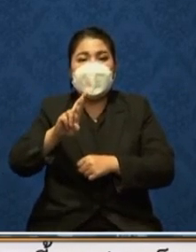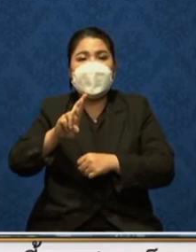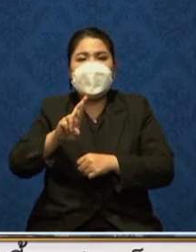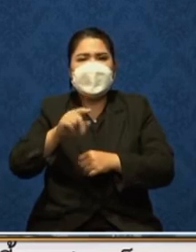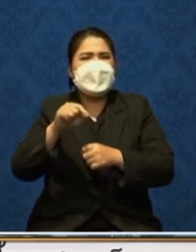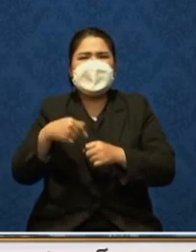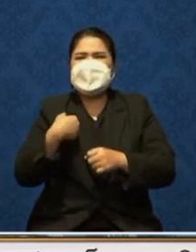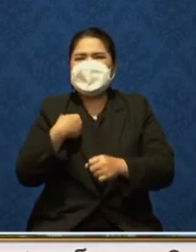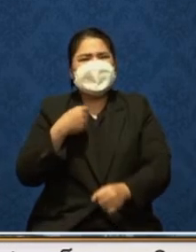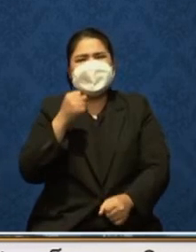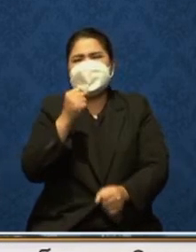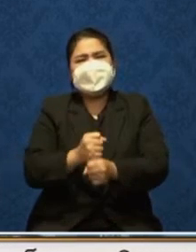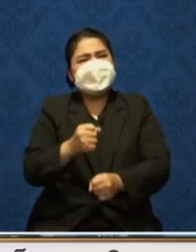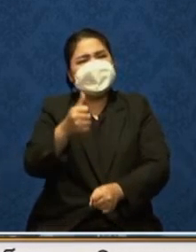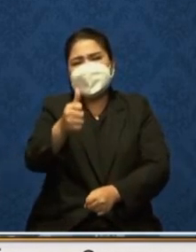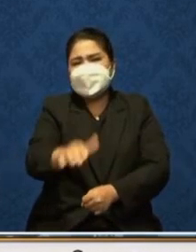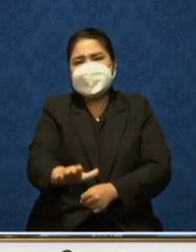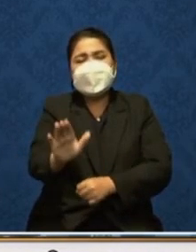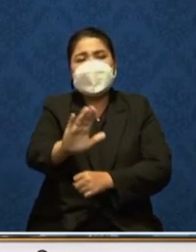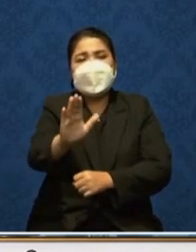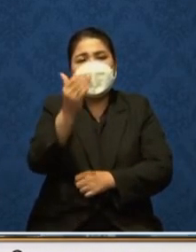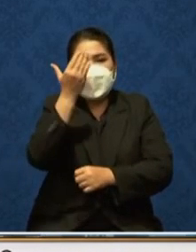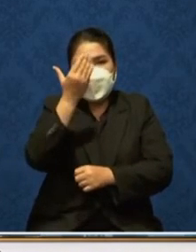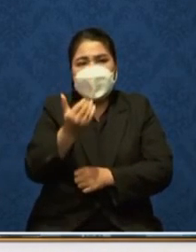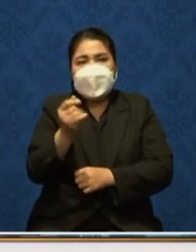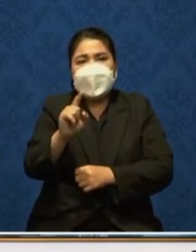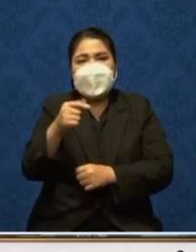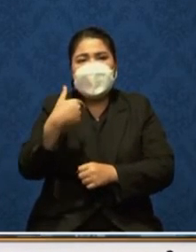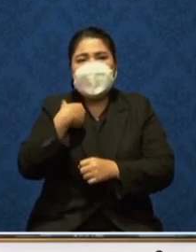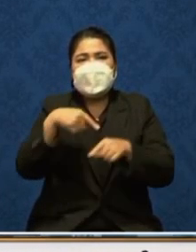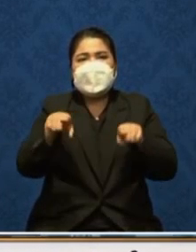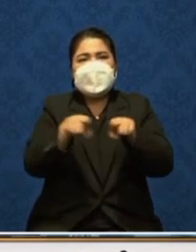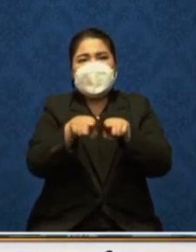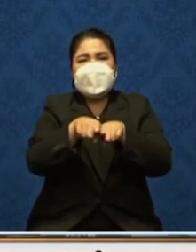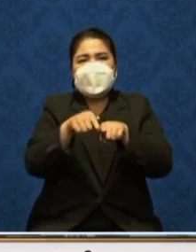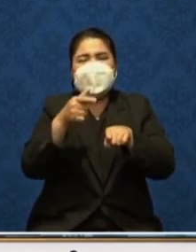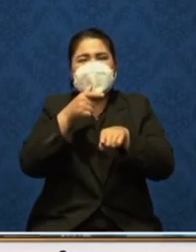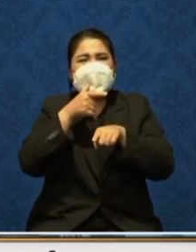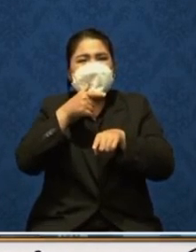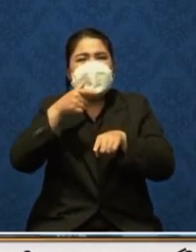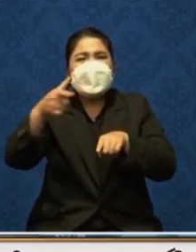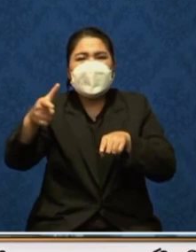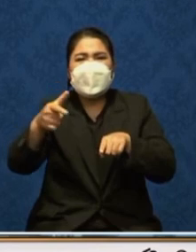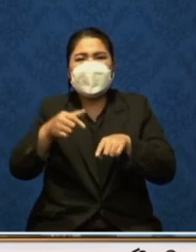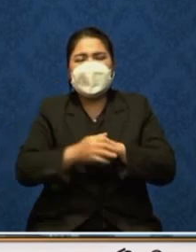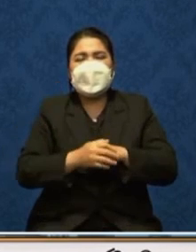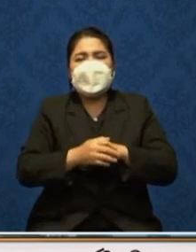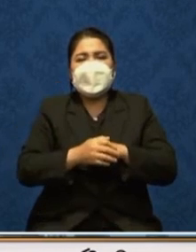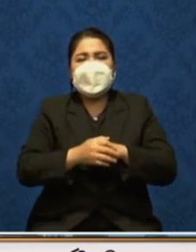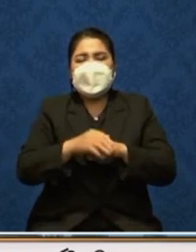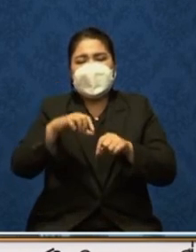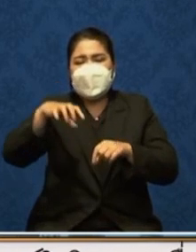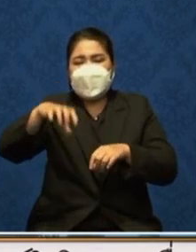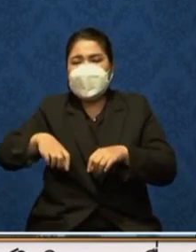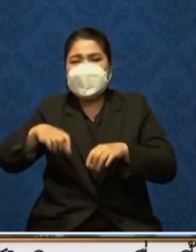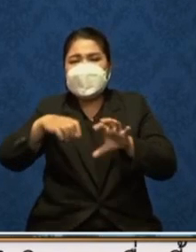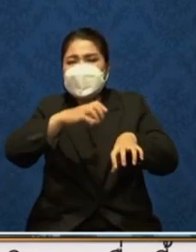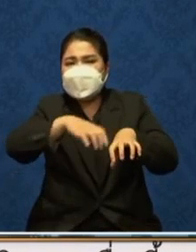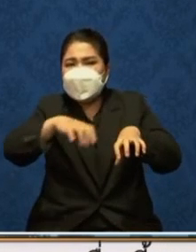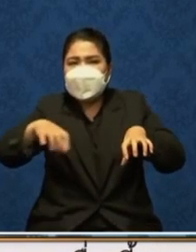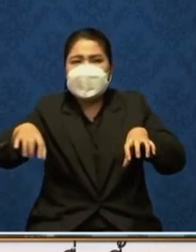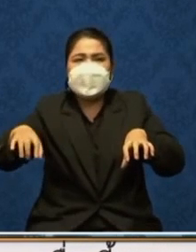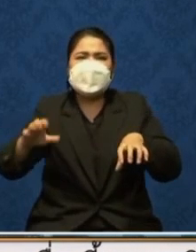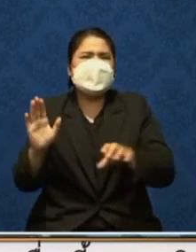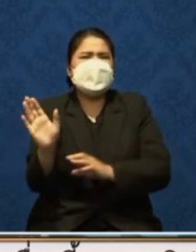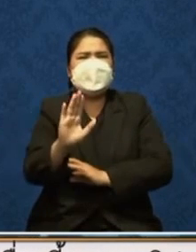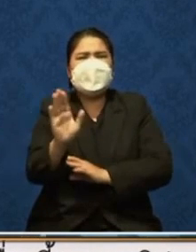ผมตบเลยว NeeเพรMR MAP คอการสร้างเศ็ sellsใหญ่เวอร ระหวางเมืองไมใช่การสร้างเมืองและทจะปลอยใหเม